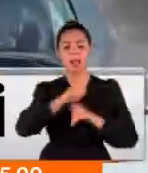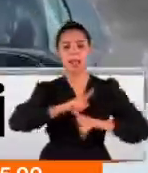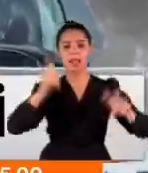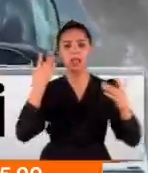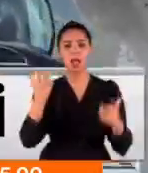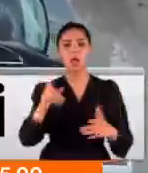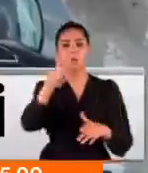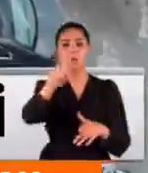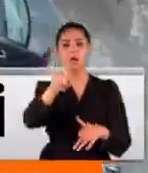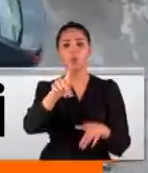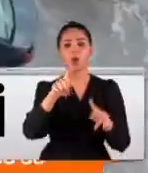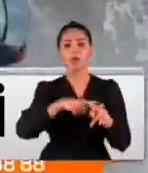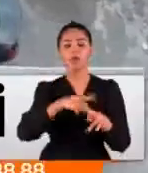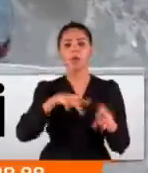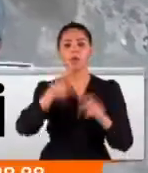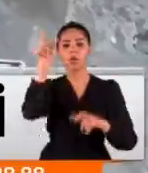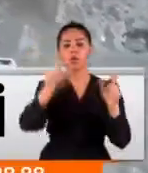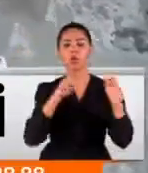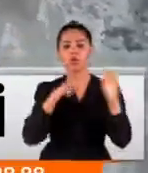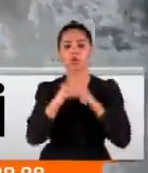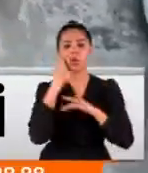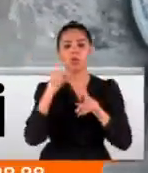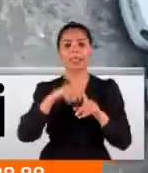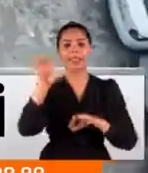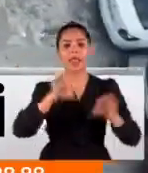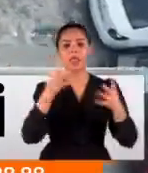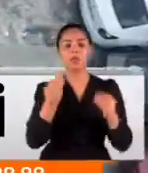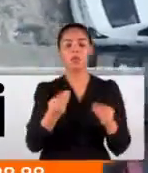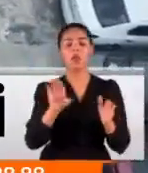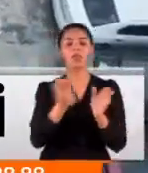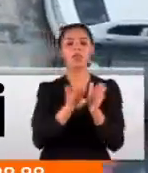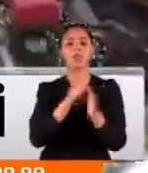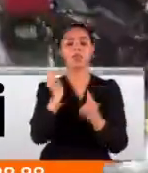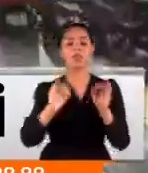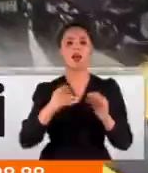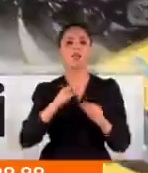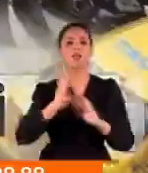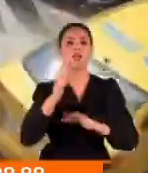7 Emin Otoparkı yolcuların şikayetleri üzerine denetime takılıp bağlanan taksilerle dolu.